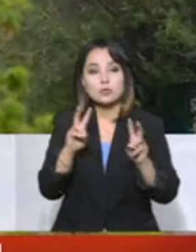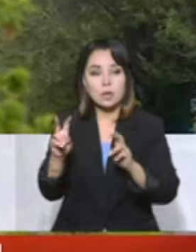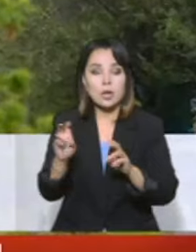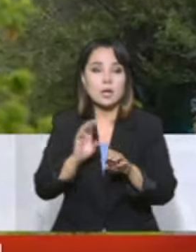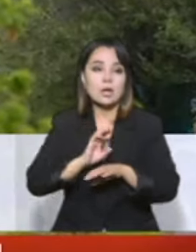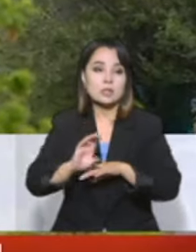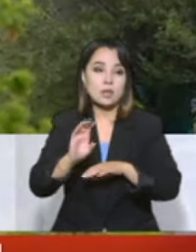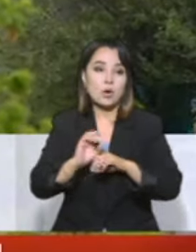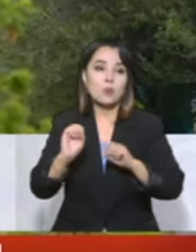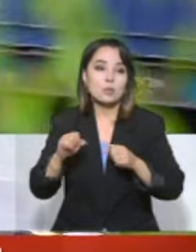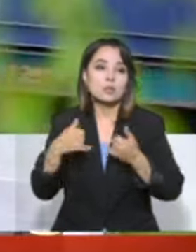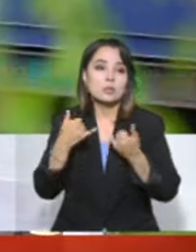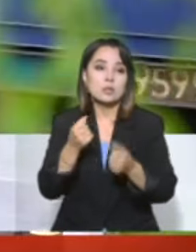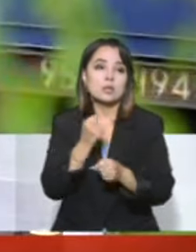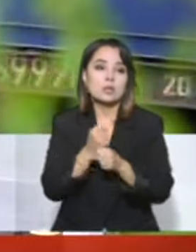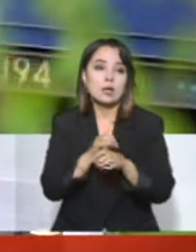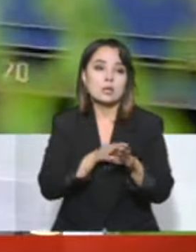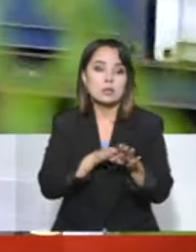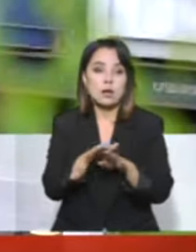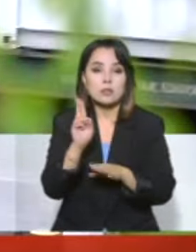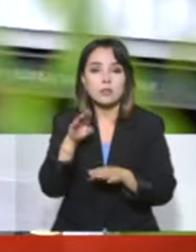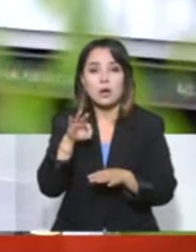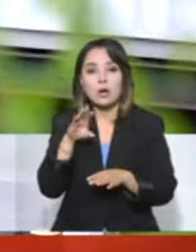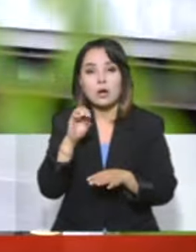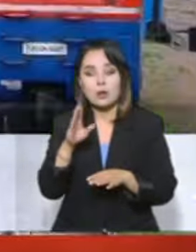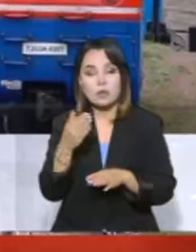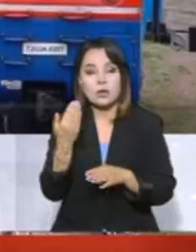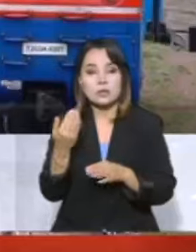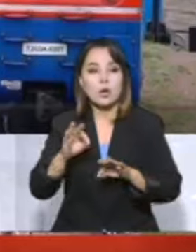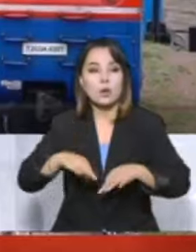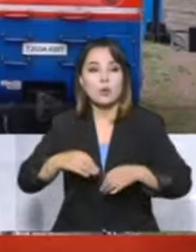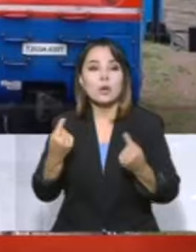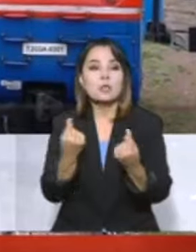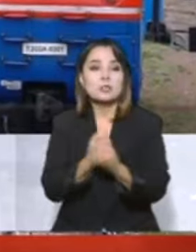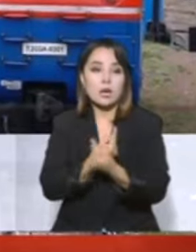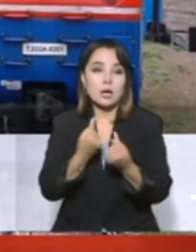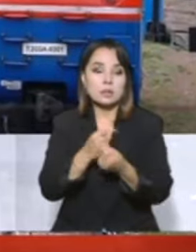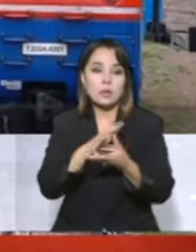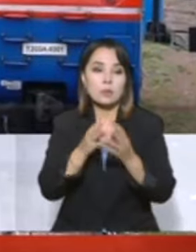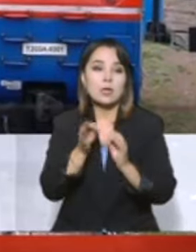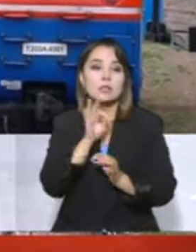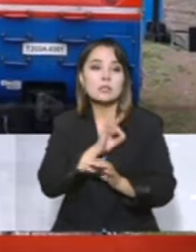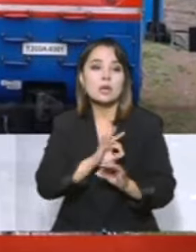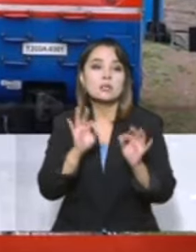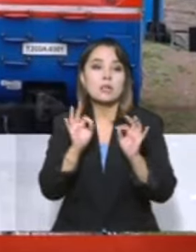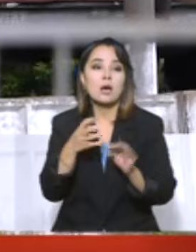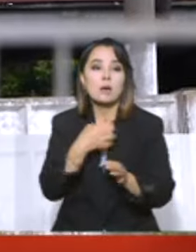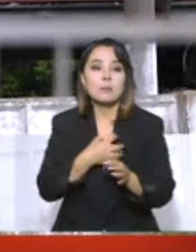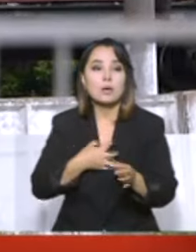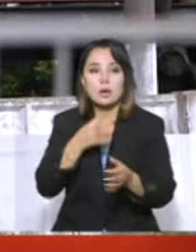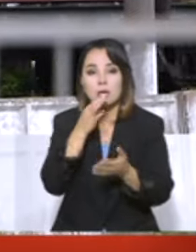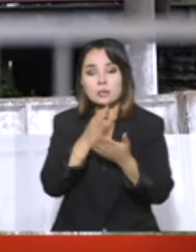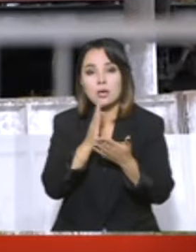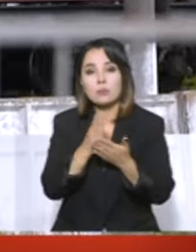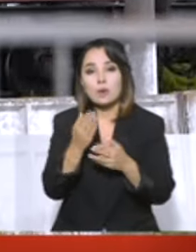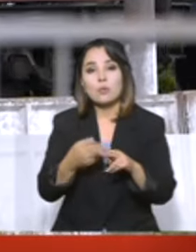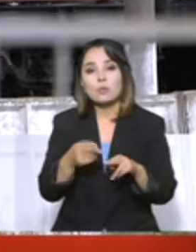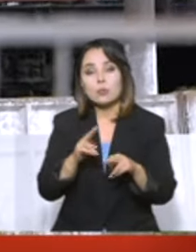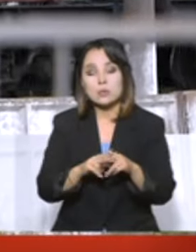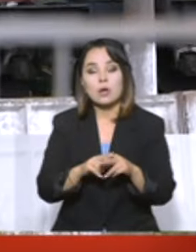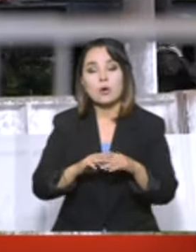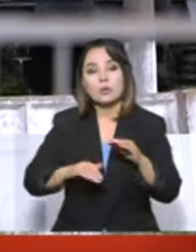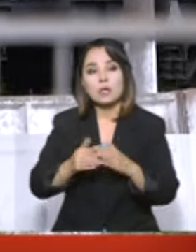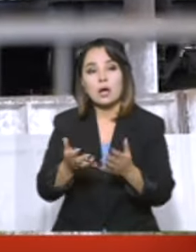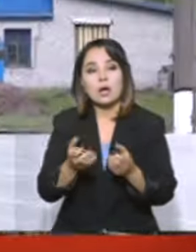экспорт жасауға мүмкіндік бар. Қасым-Жомарт Тоқаев көлік транзит артықшылықтарын барынша тиімді пайдалану маңызды екенін айтты. Бұған дейін қолға